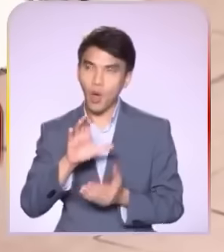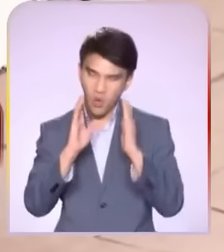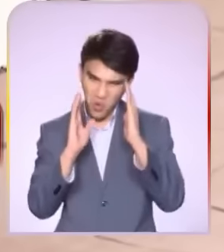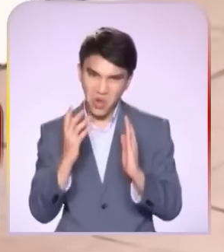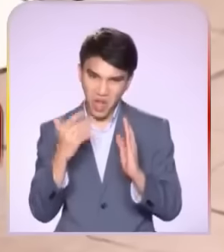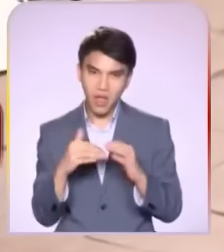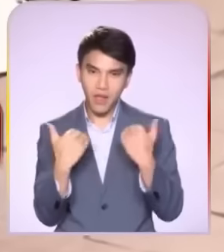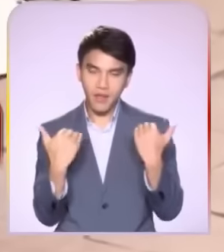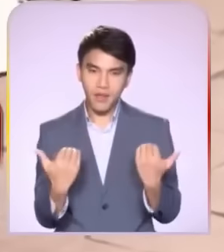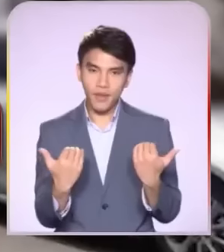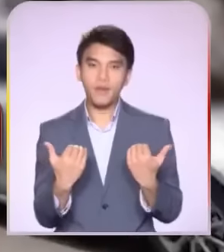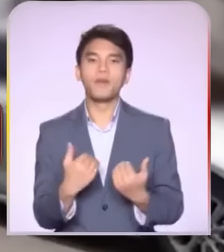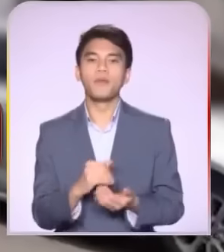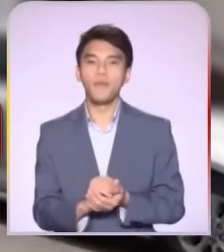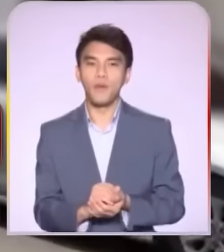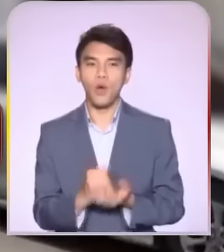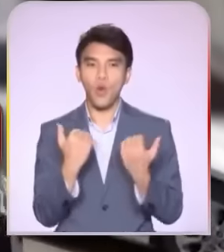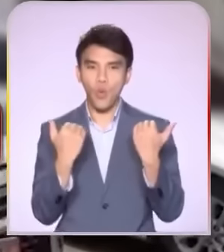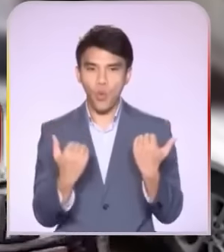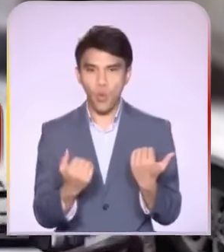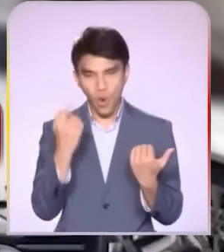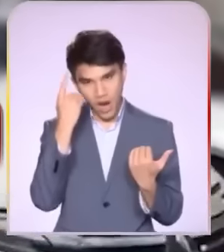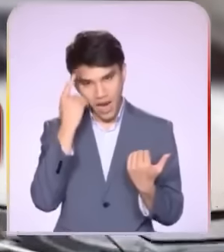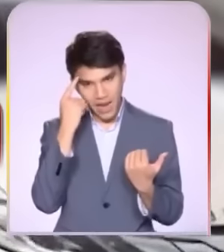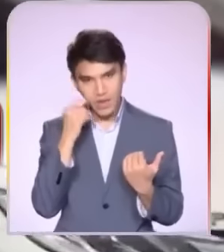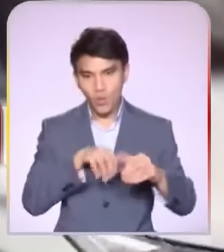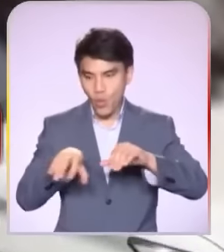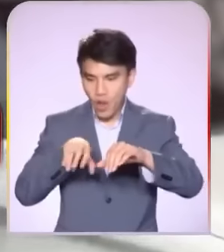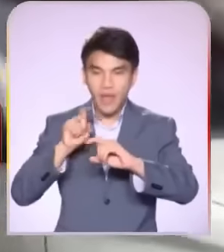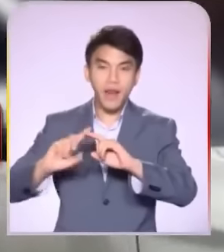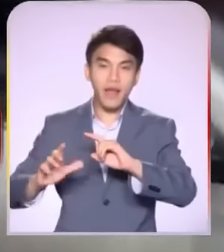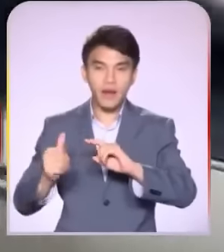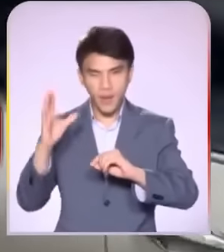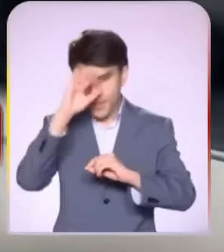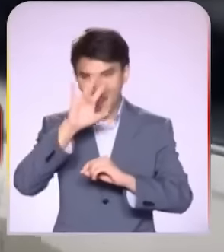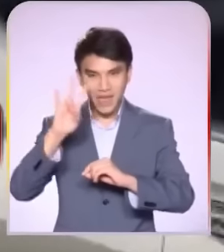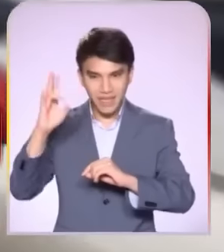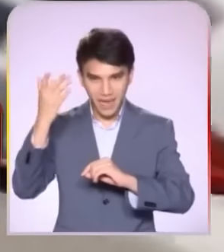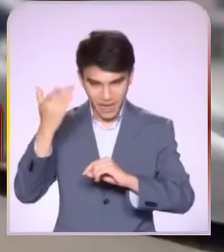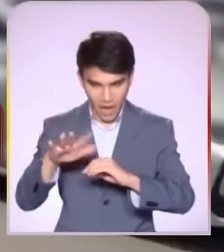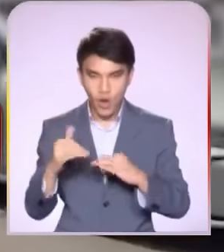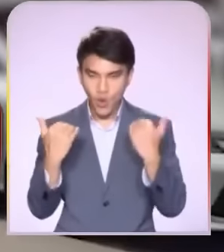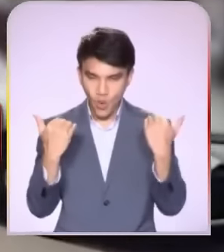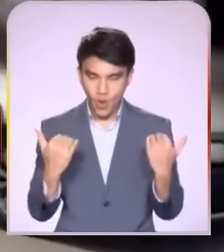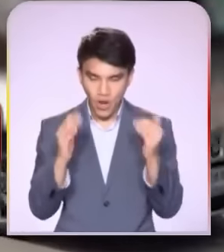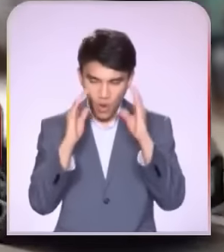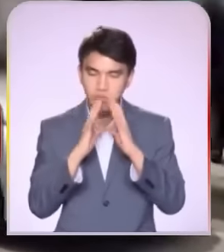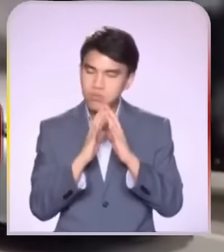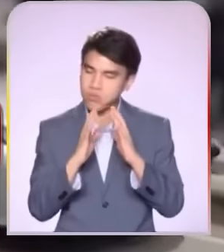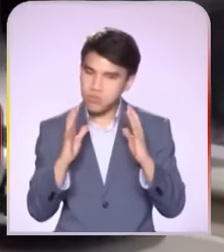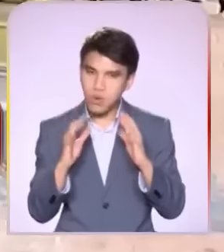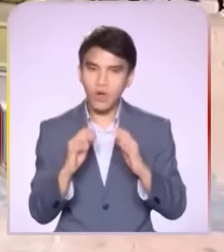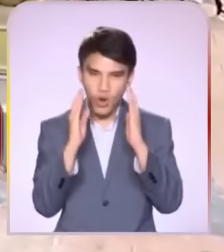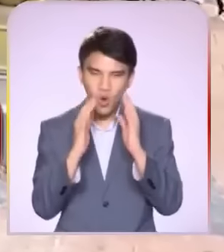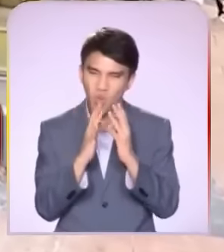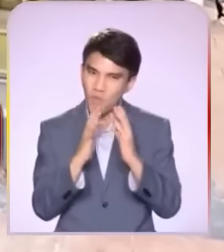วแล้วค่ะทางร้านก็เลยขยายให้คาดว่าวันนี้เองจะสามารถเคลียร์ลูกค้าได้ประมาณสัก1ทุ่มแล้วก็แน่นอนค่ะพอคนไปเยอะแบบนี้น